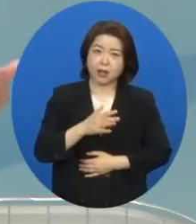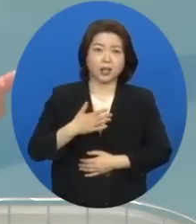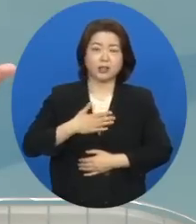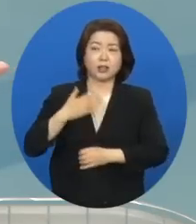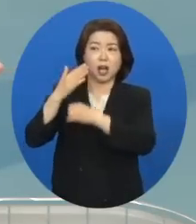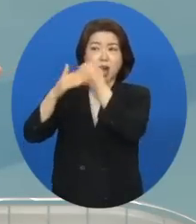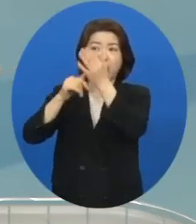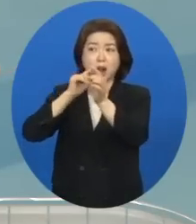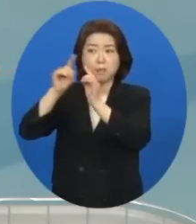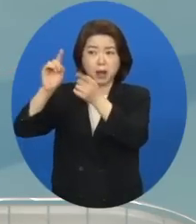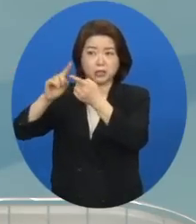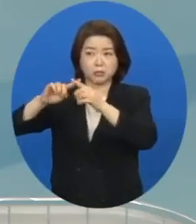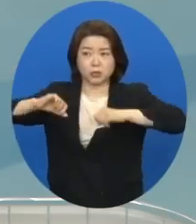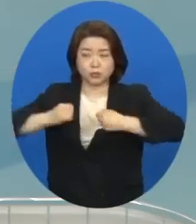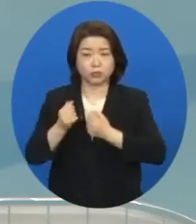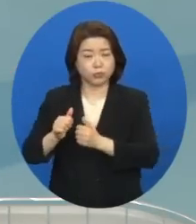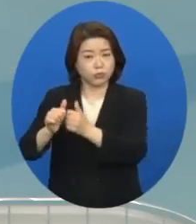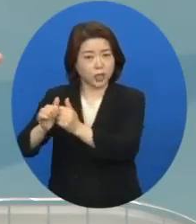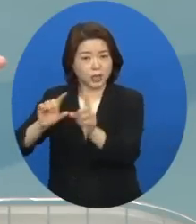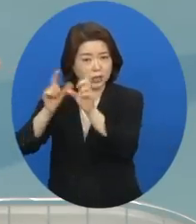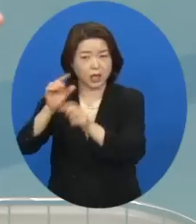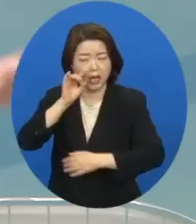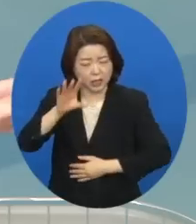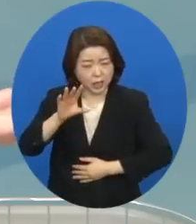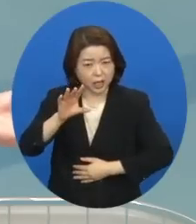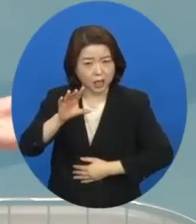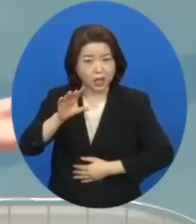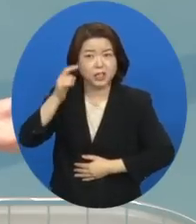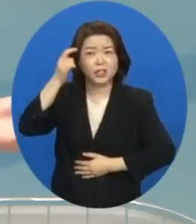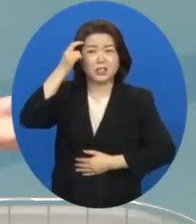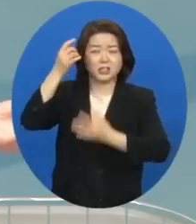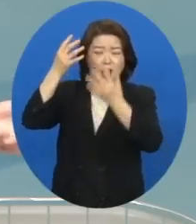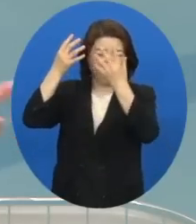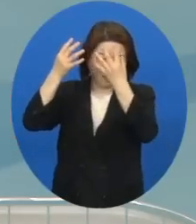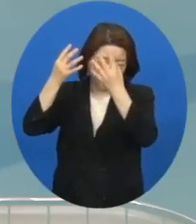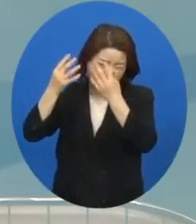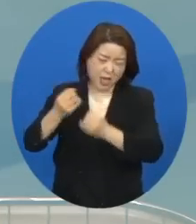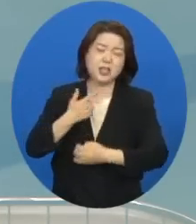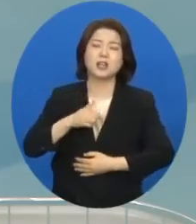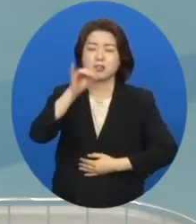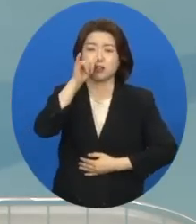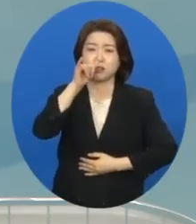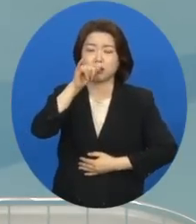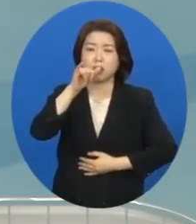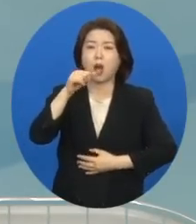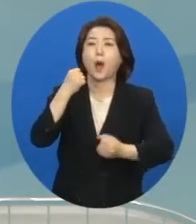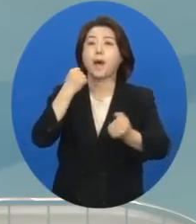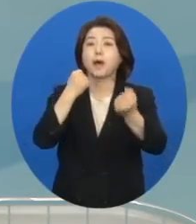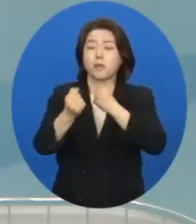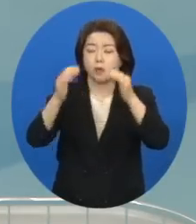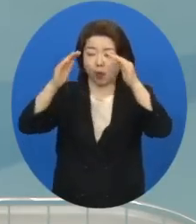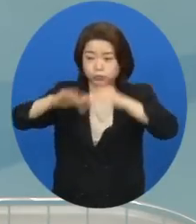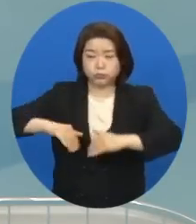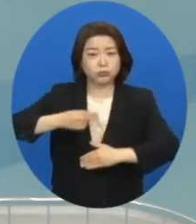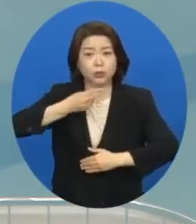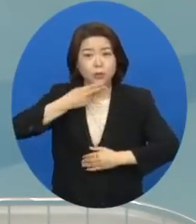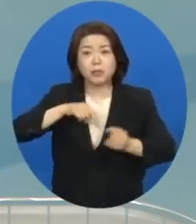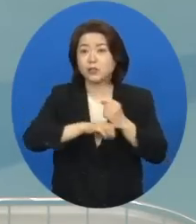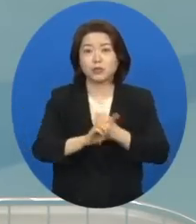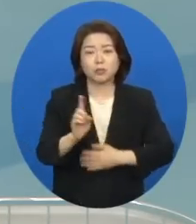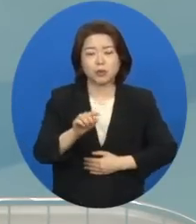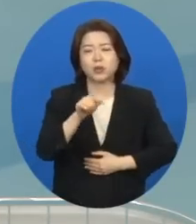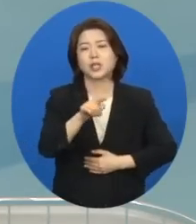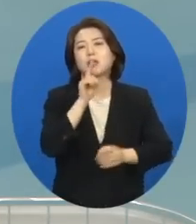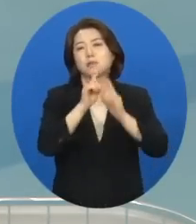하나님 말씀대로 살 수 없나 봐. 그런 생각 수도 없이 했어요. 그래도 무너지지 않았던 이유는 이